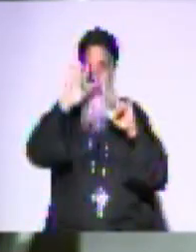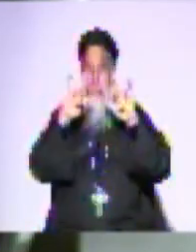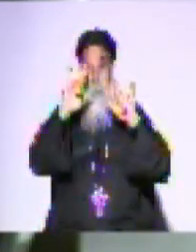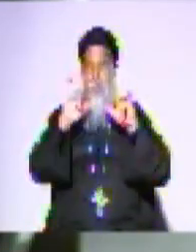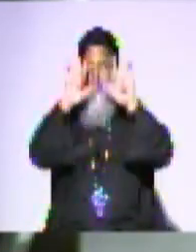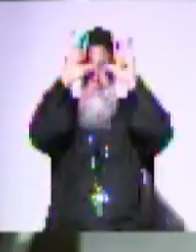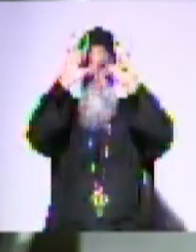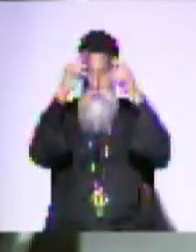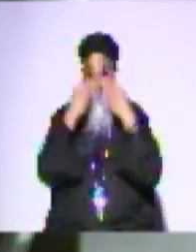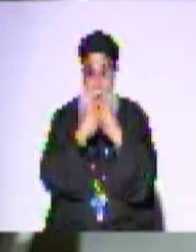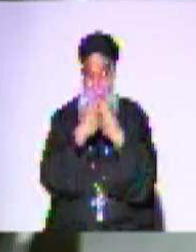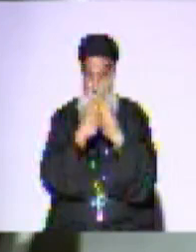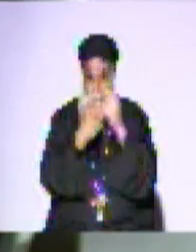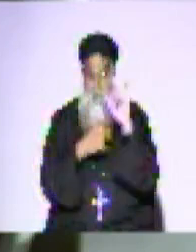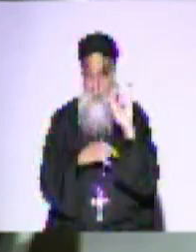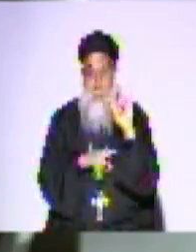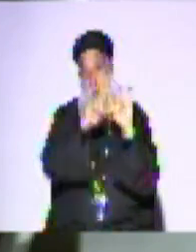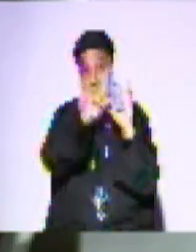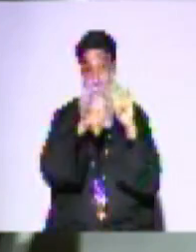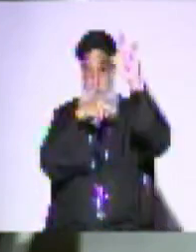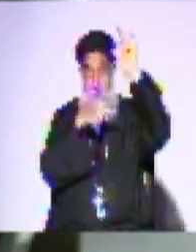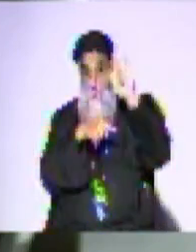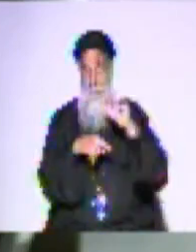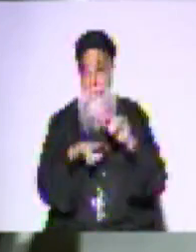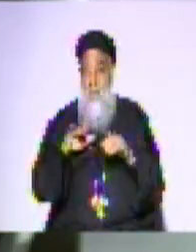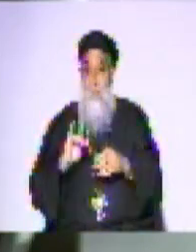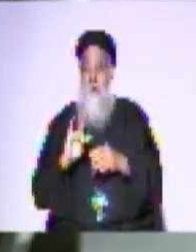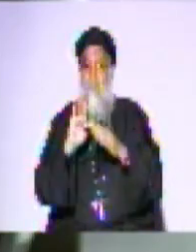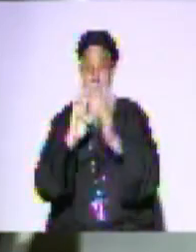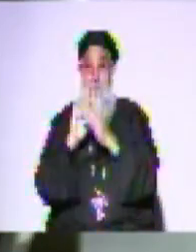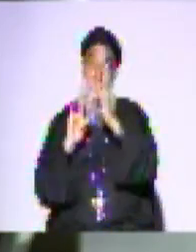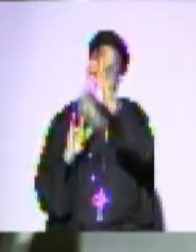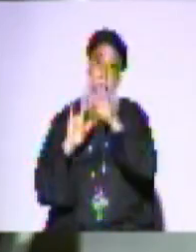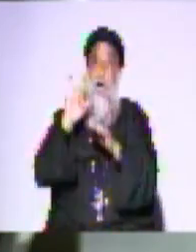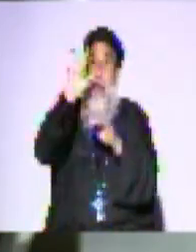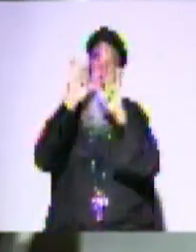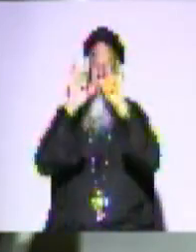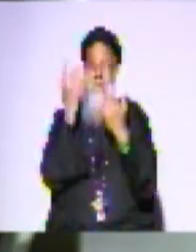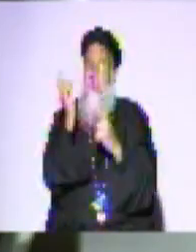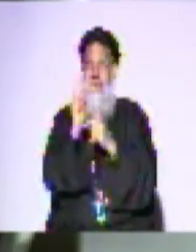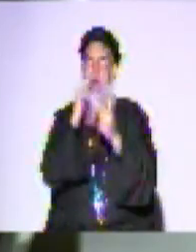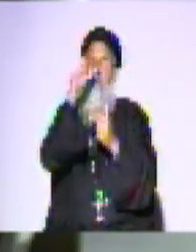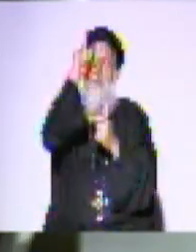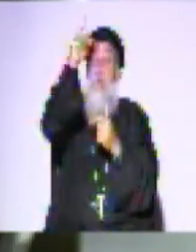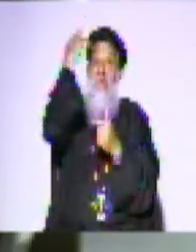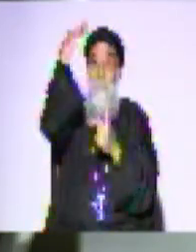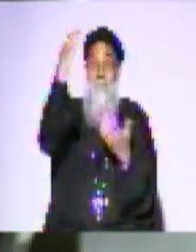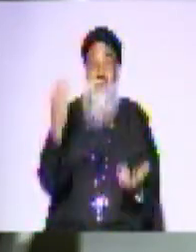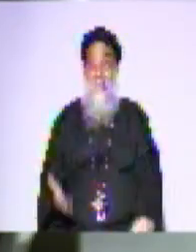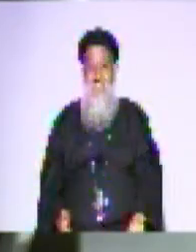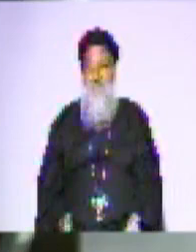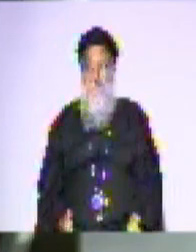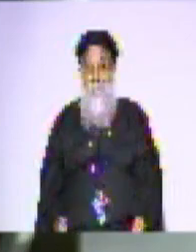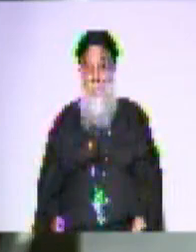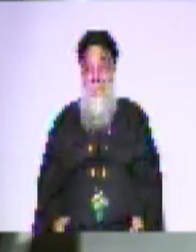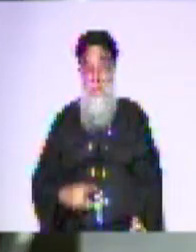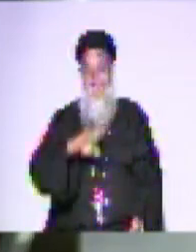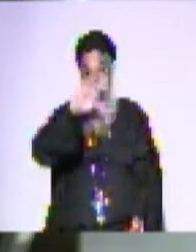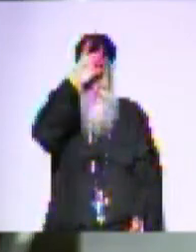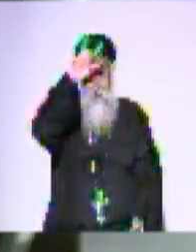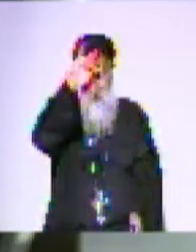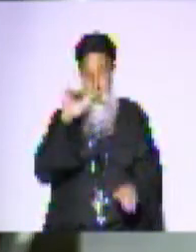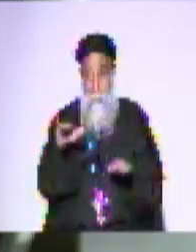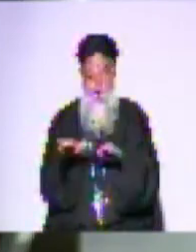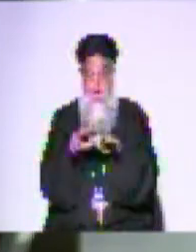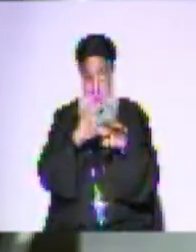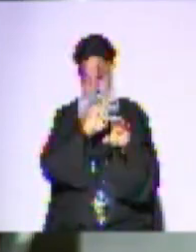يعني الفكرة دي أول فكرة جت للشيطان علشان يبقى